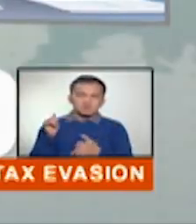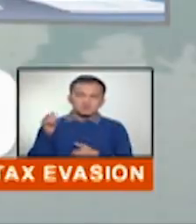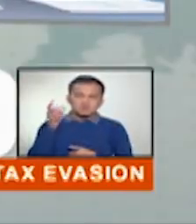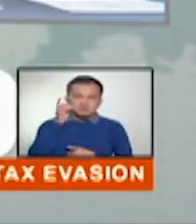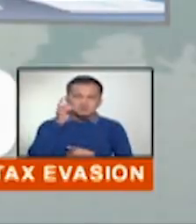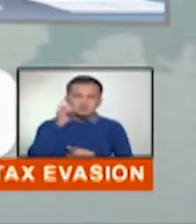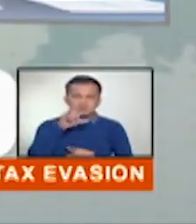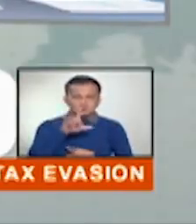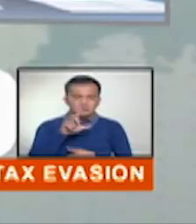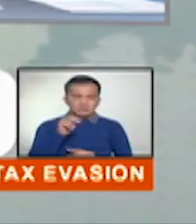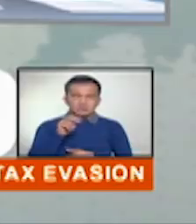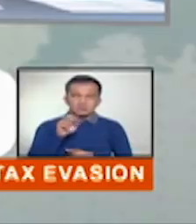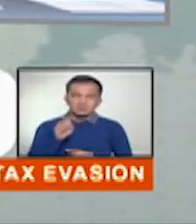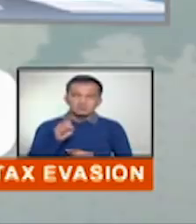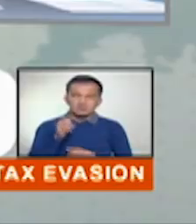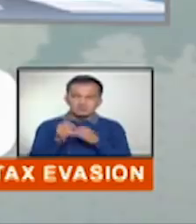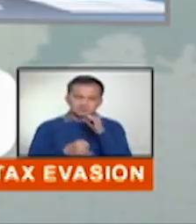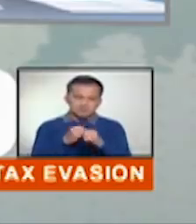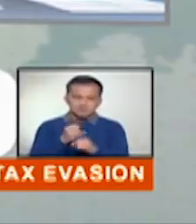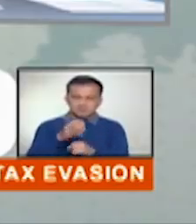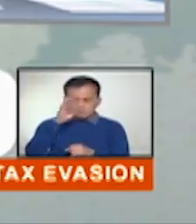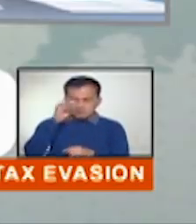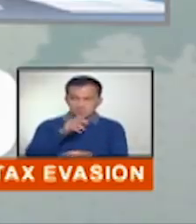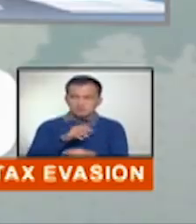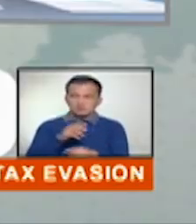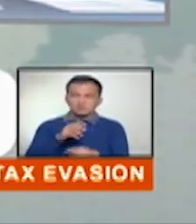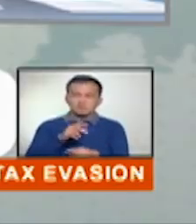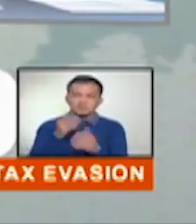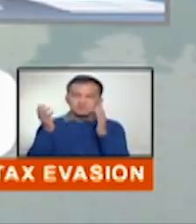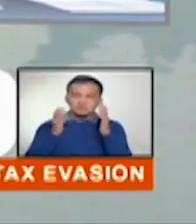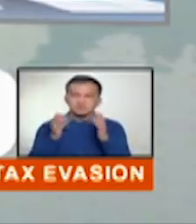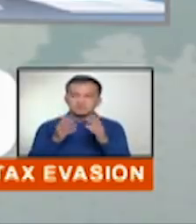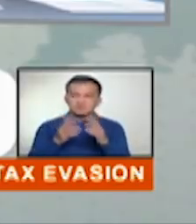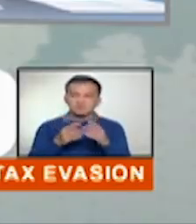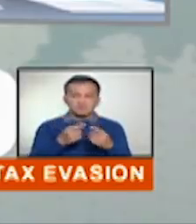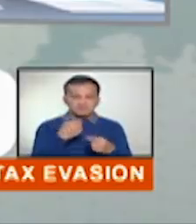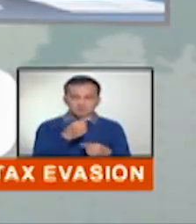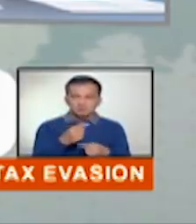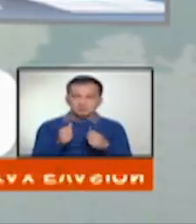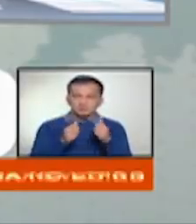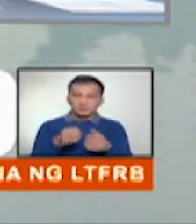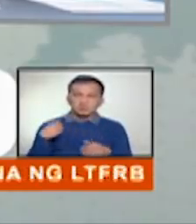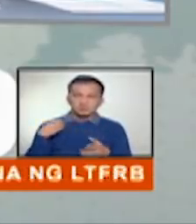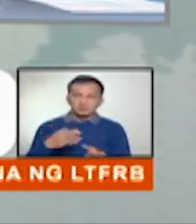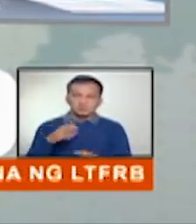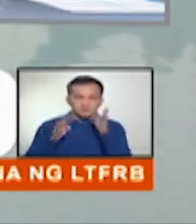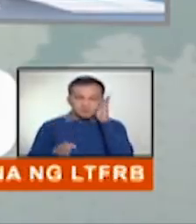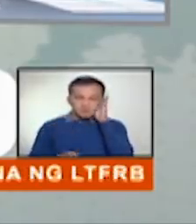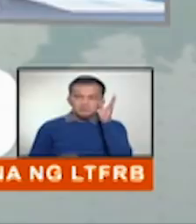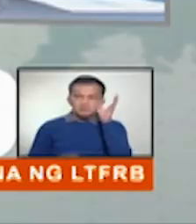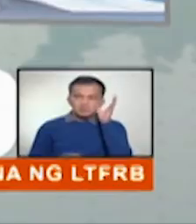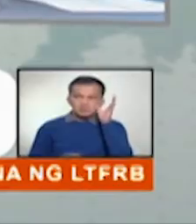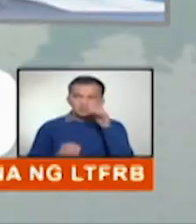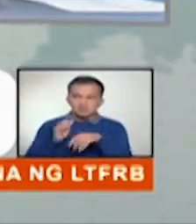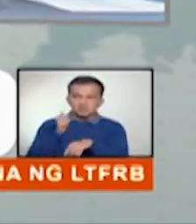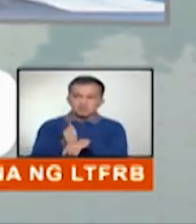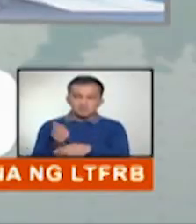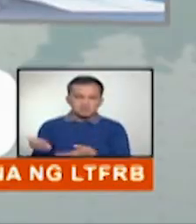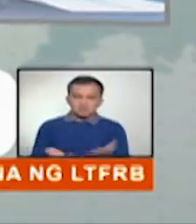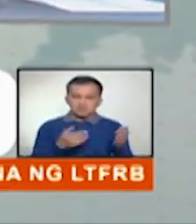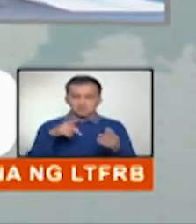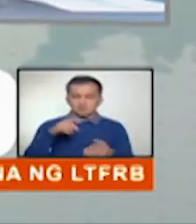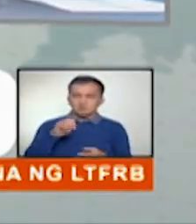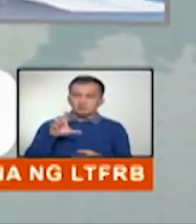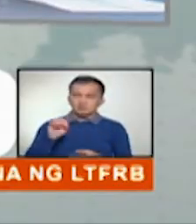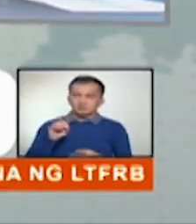Miss Yorisa na LNS International Manpower Services Corporation. Ayon po sa kanilang admin officer na si Beth Casilao, nakatakda ng dalhin sa